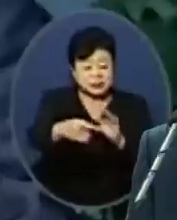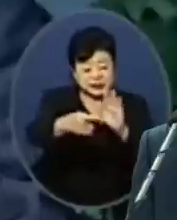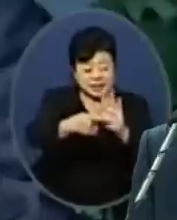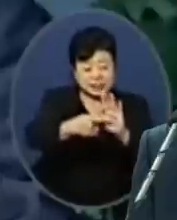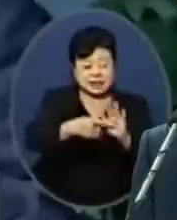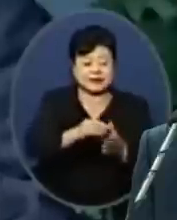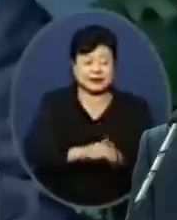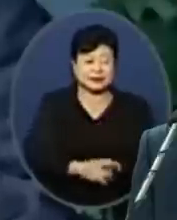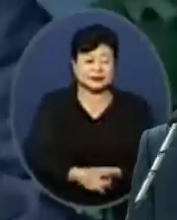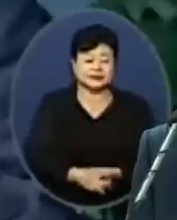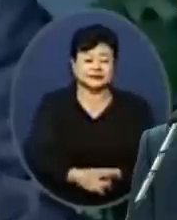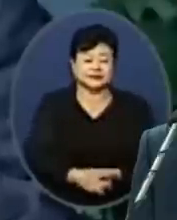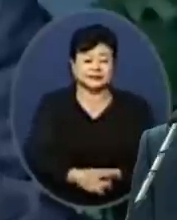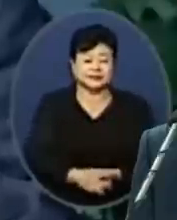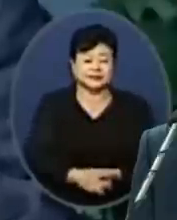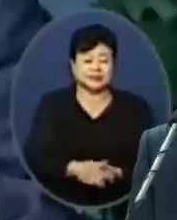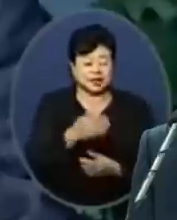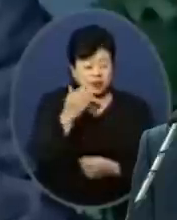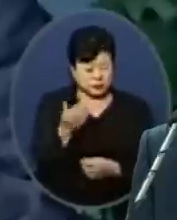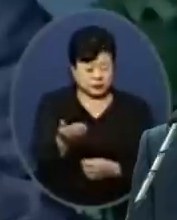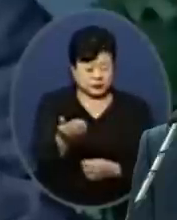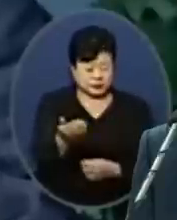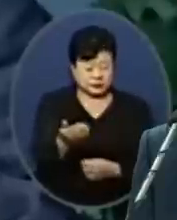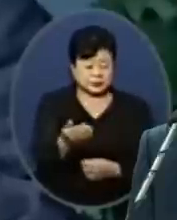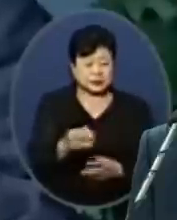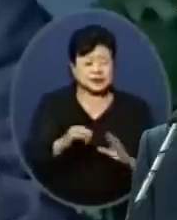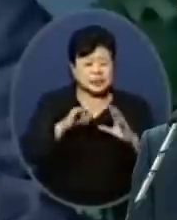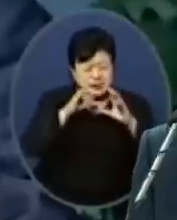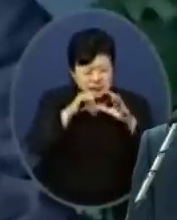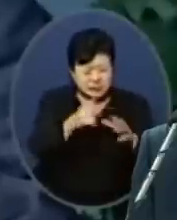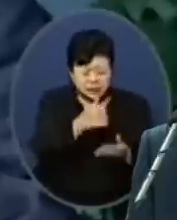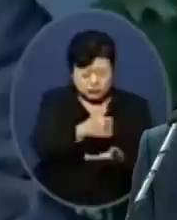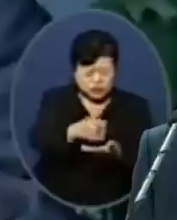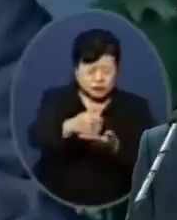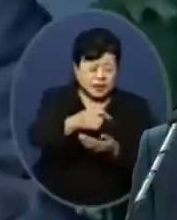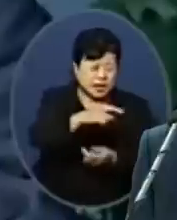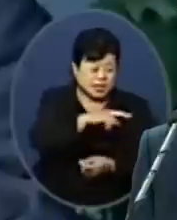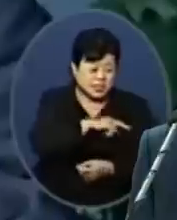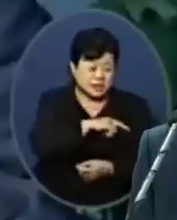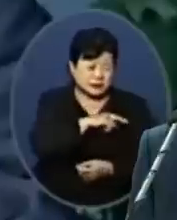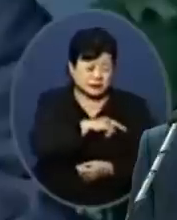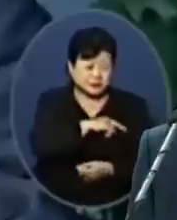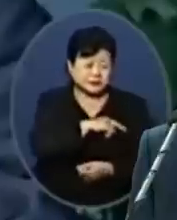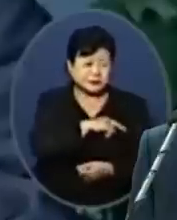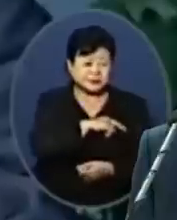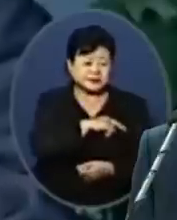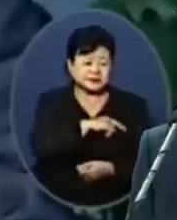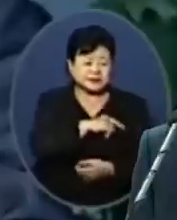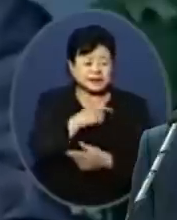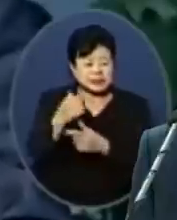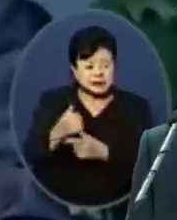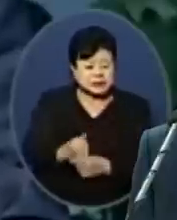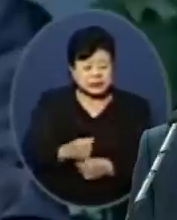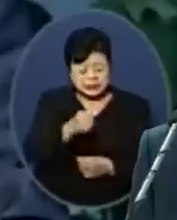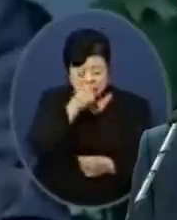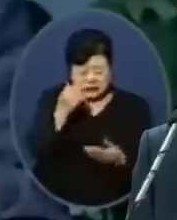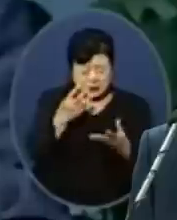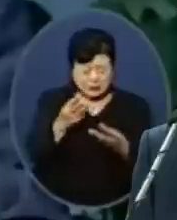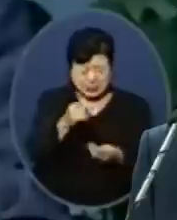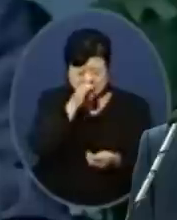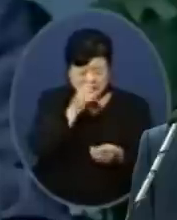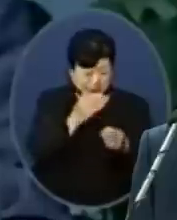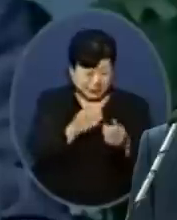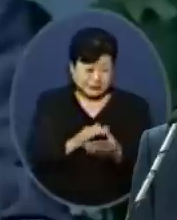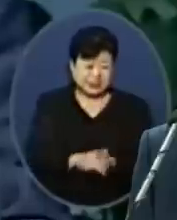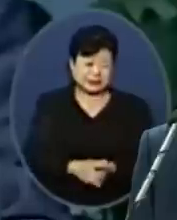나타나게 되는 것입니다. 여러분은 이 세상에 주님의 이름을 의지해서 착한 일을 많이